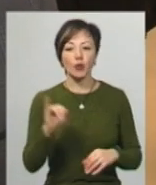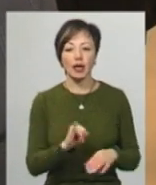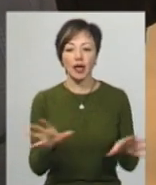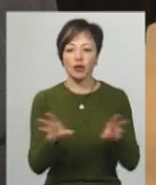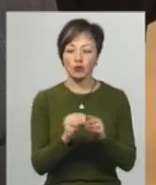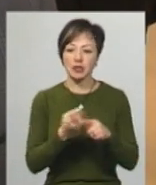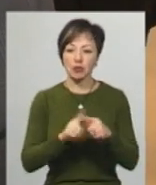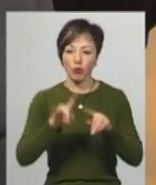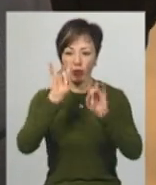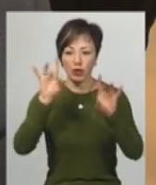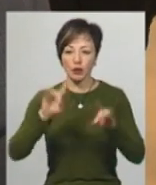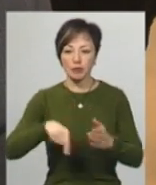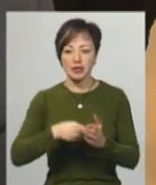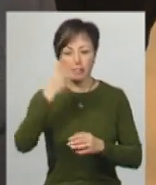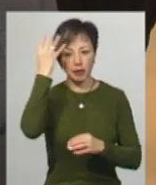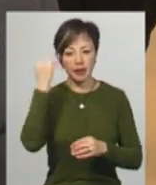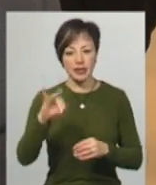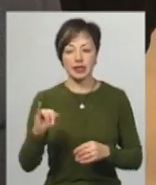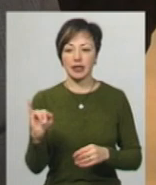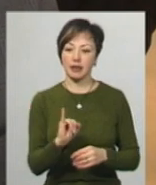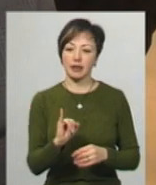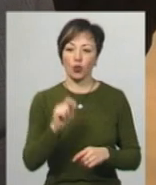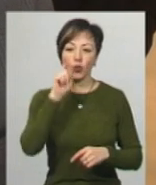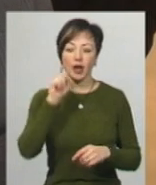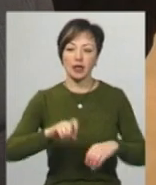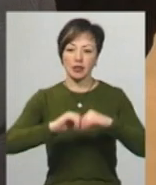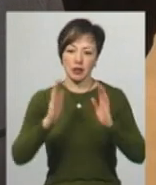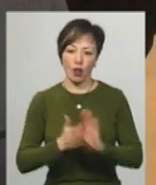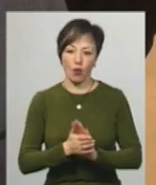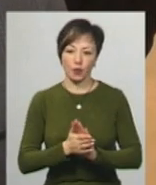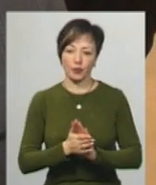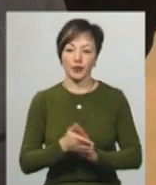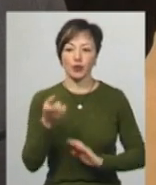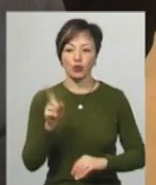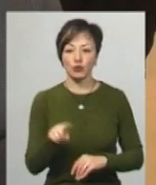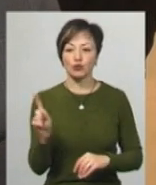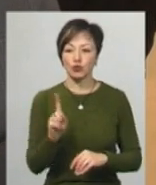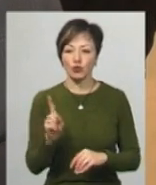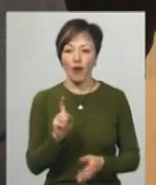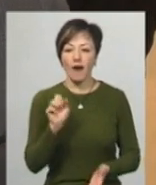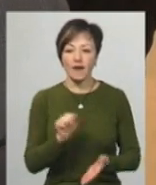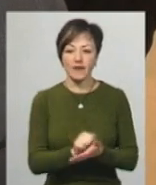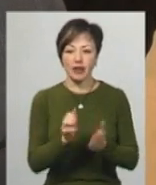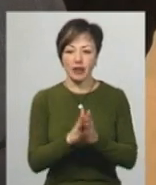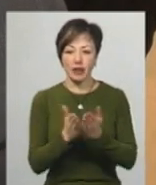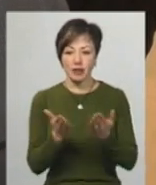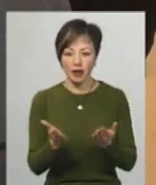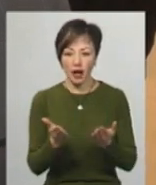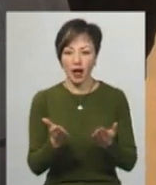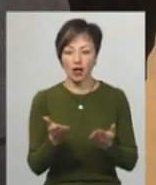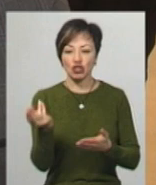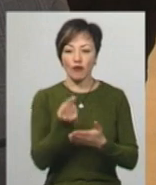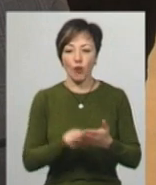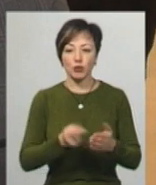разом з тим популяризує місто Хмельницький і Україну загалом. Тому що видання «Живопис голкою»,